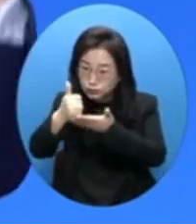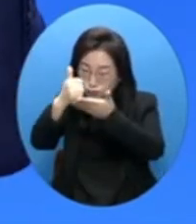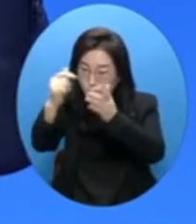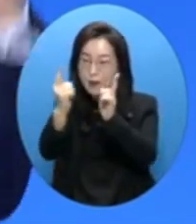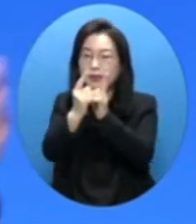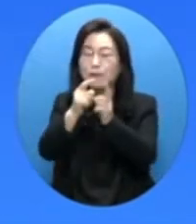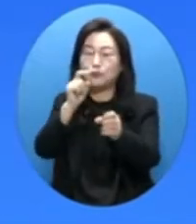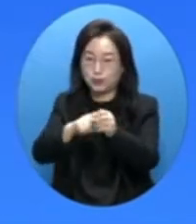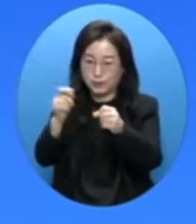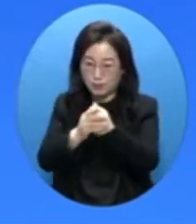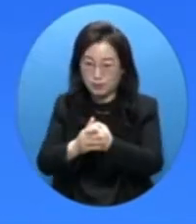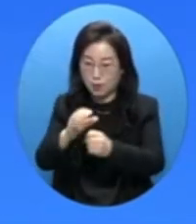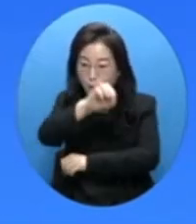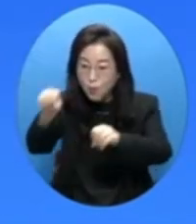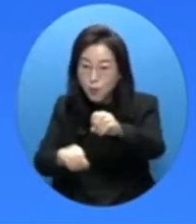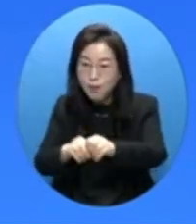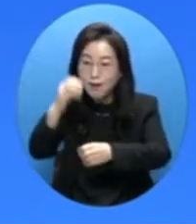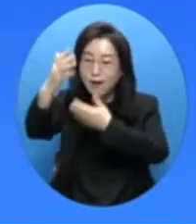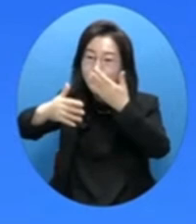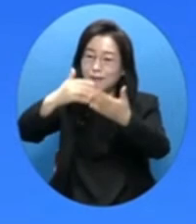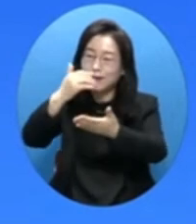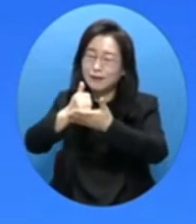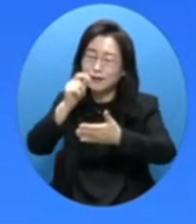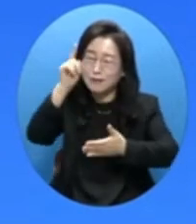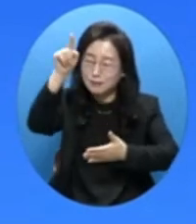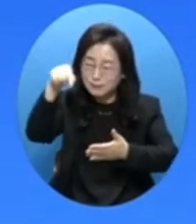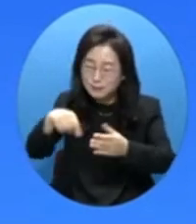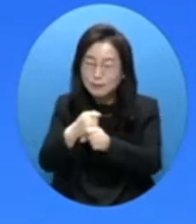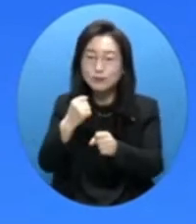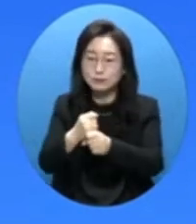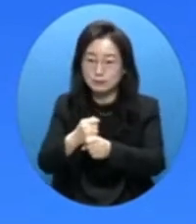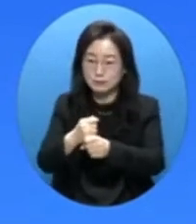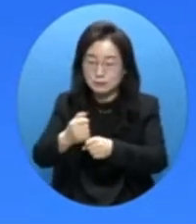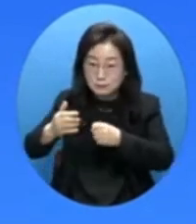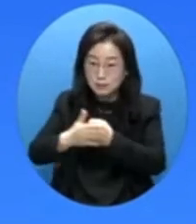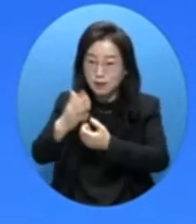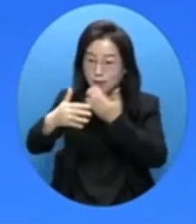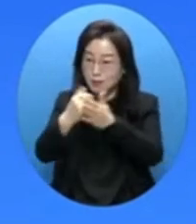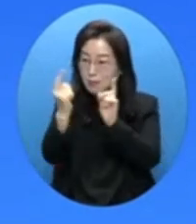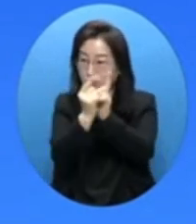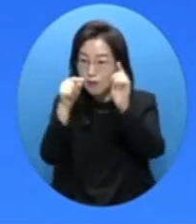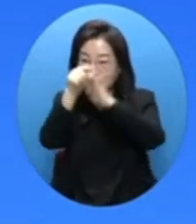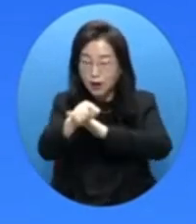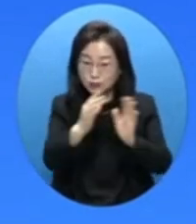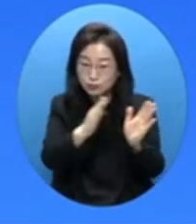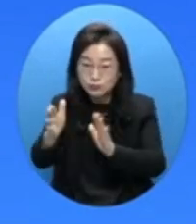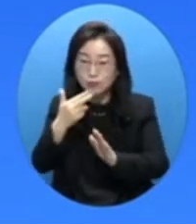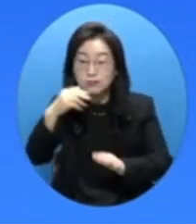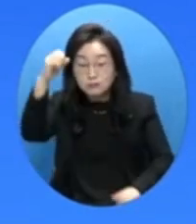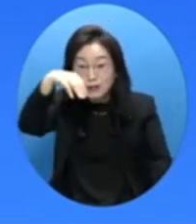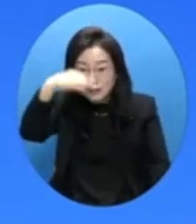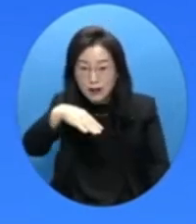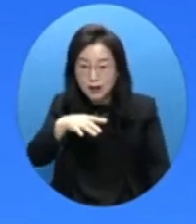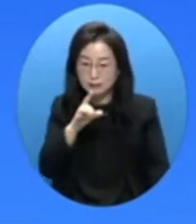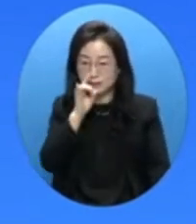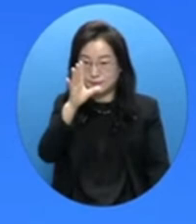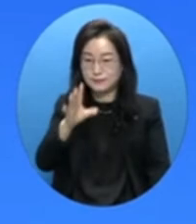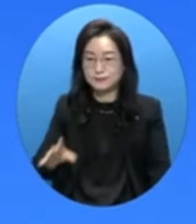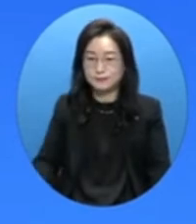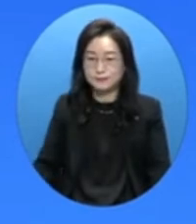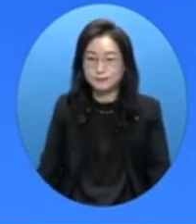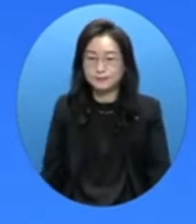그런데 하물며 천지만물을 지으신 하나님을 뵈러 가는데 어떻게 준비하지 않고 갈 수가 있겠습니까